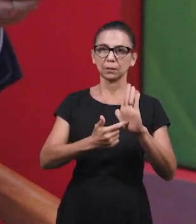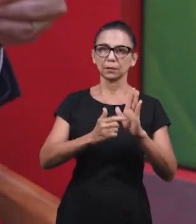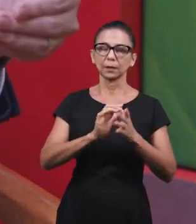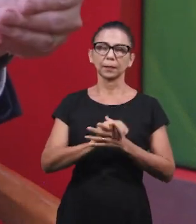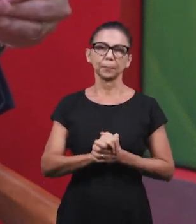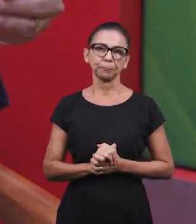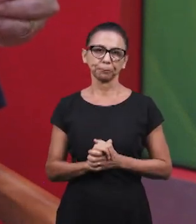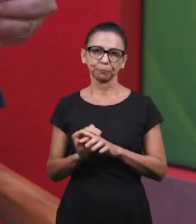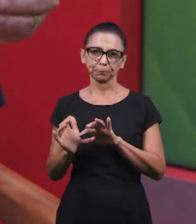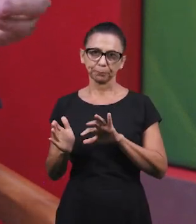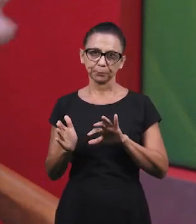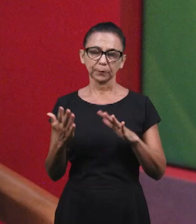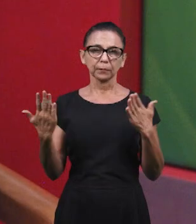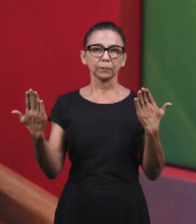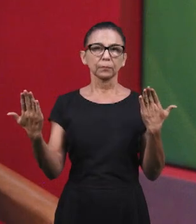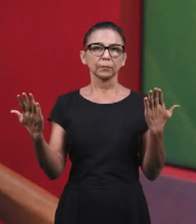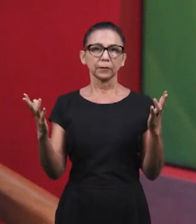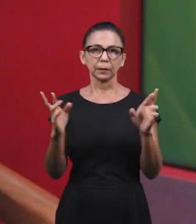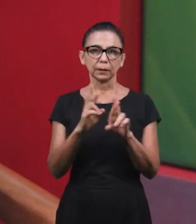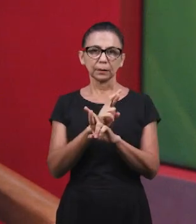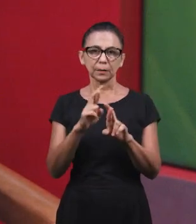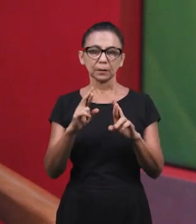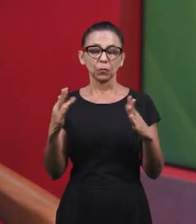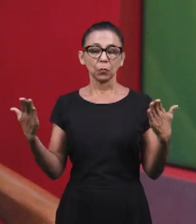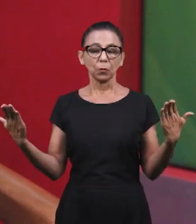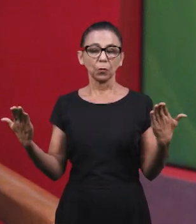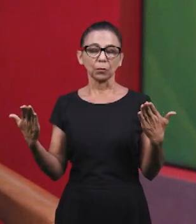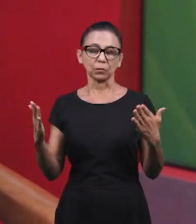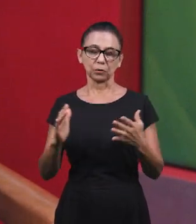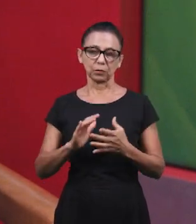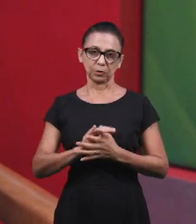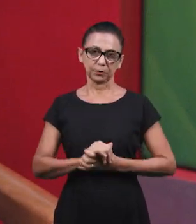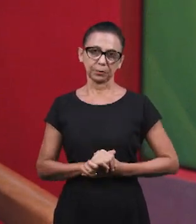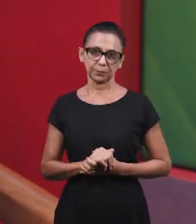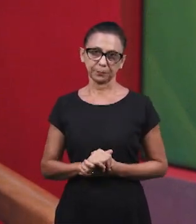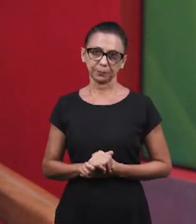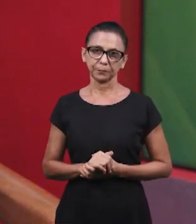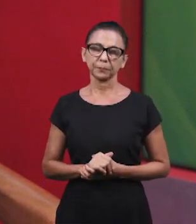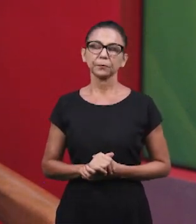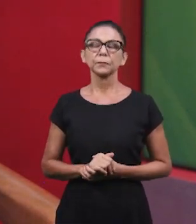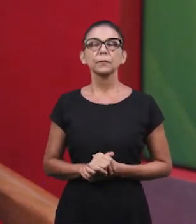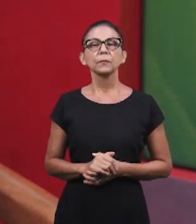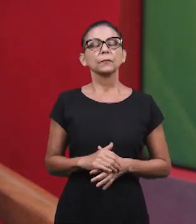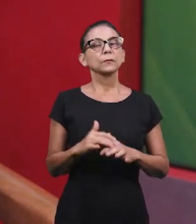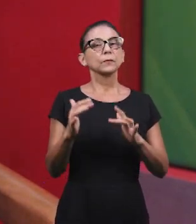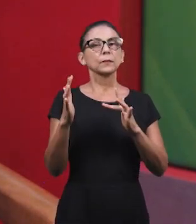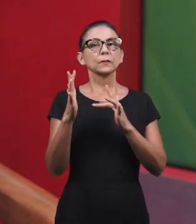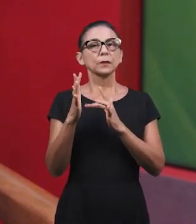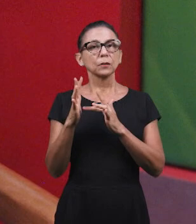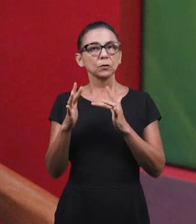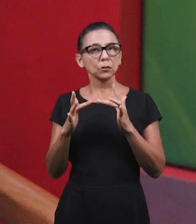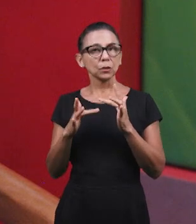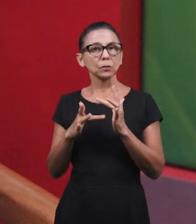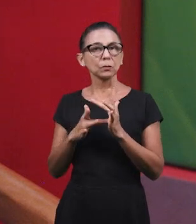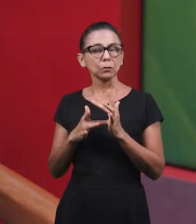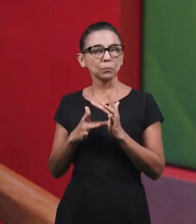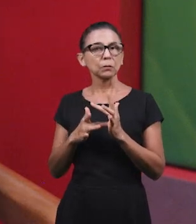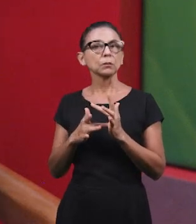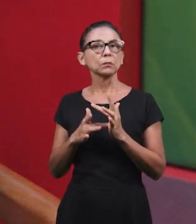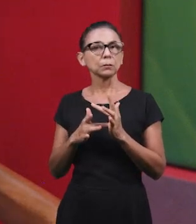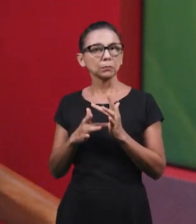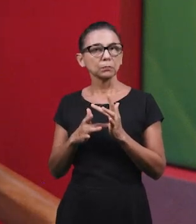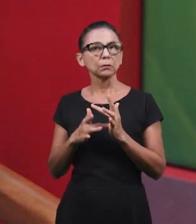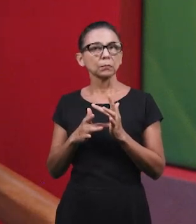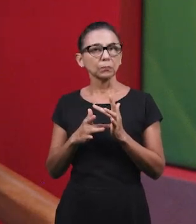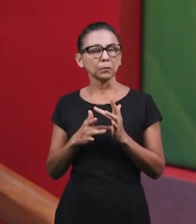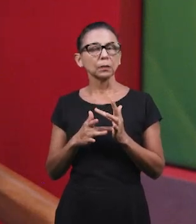Seigneur Jésus a laissé beaucoup de promesses pour le chrétien. Ces promesses, elles